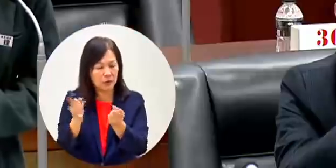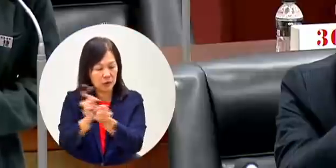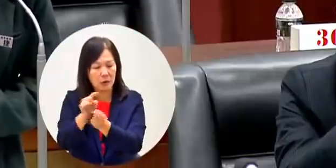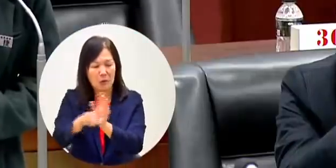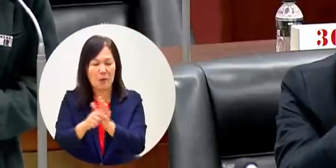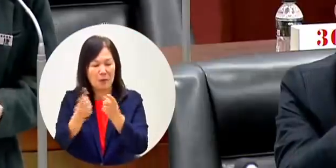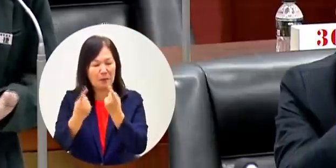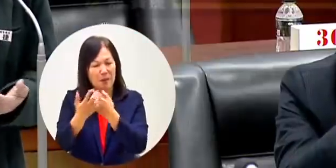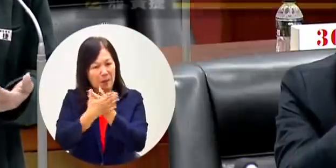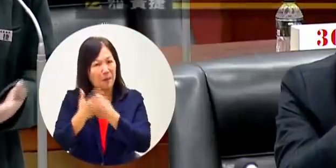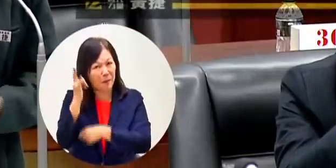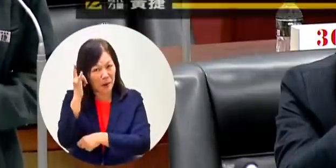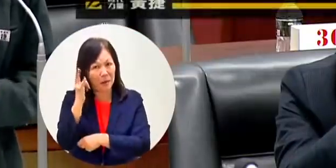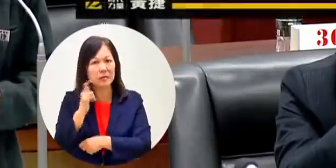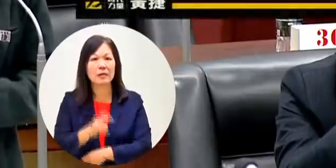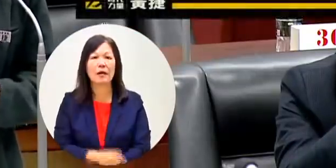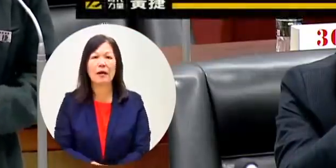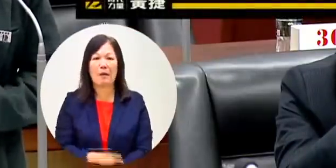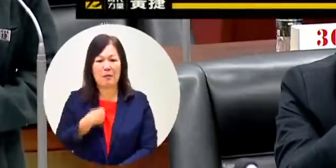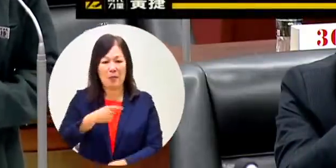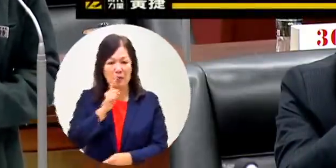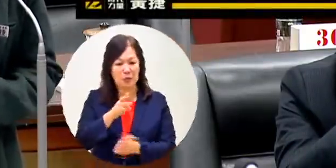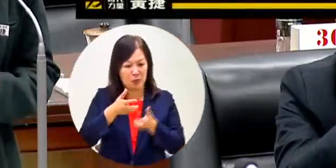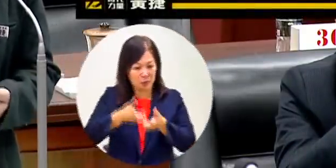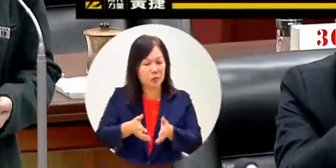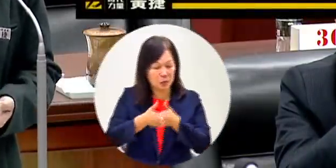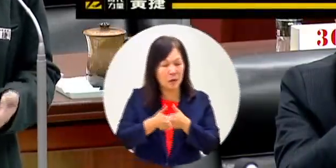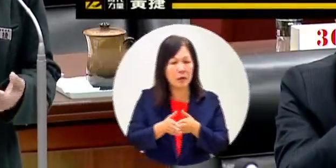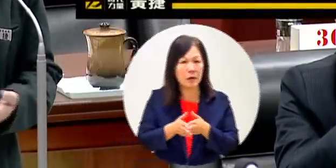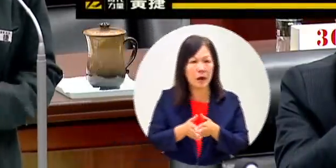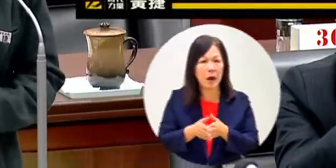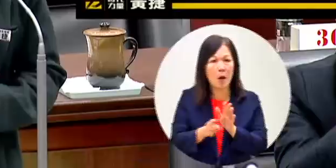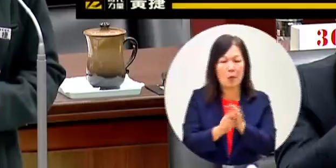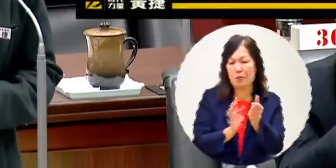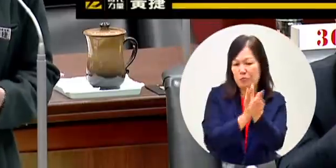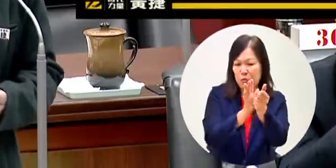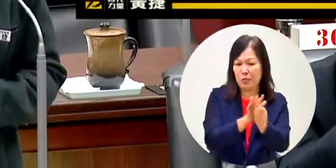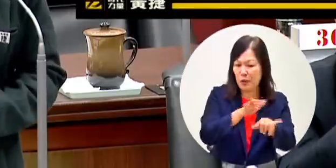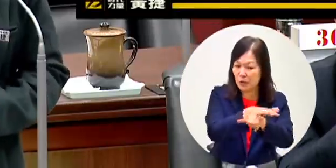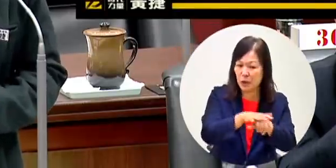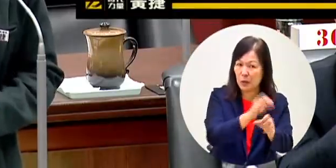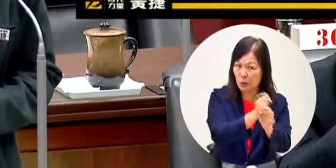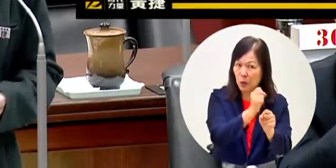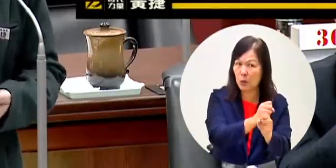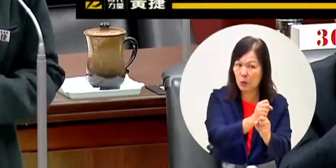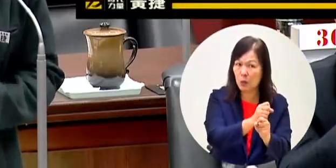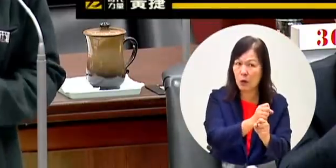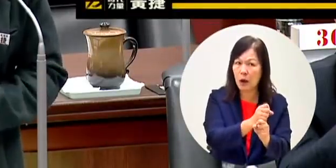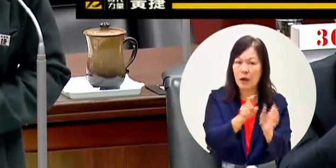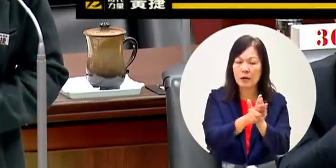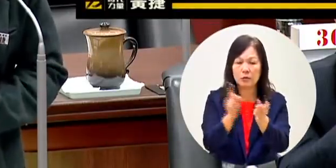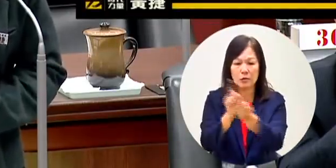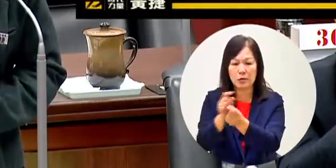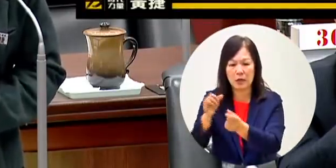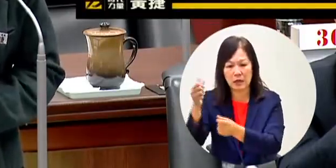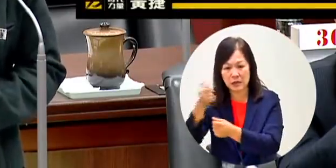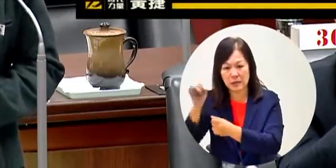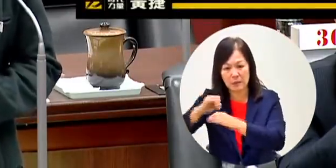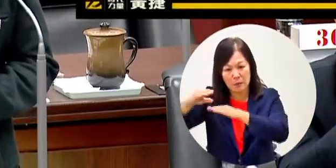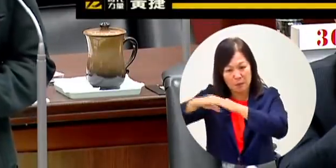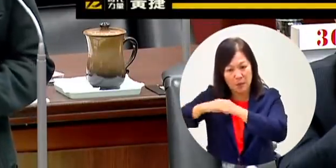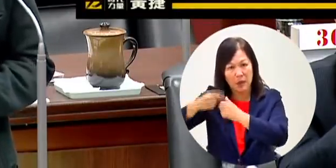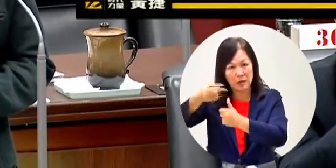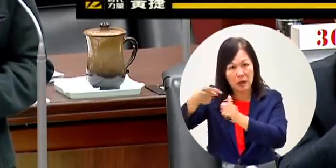点哦，你认为就是你大力的推广爱情产业链，但是对于性别平等教育是如此的保守，你不觉得你自相矛盾